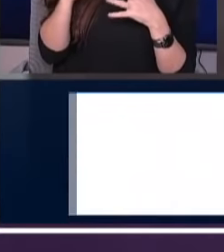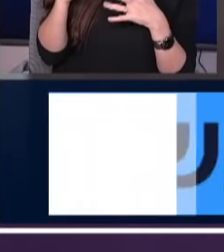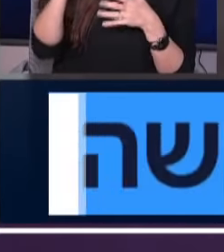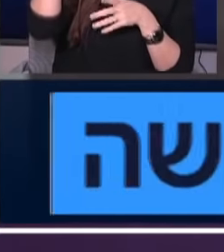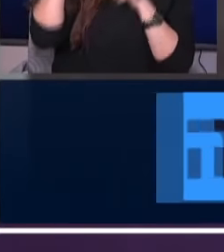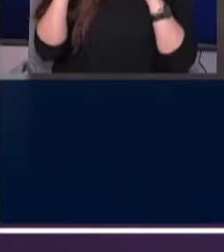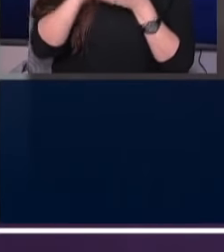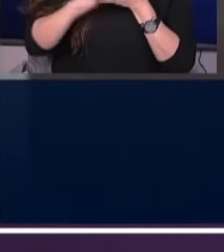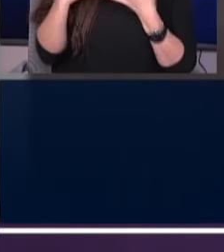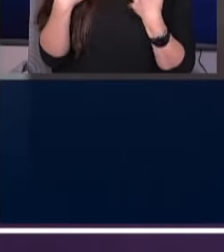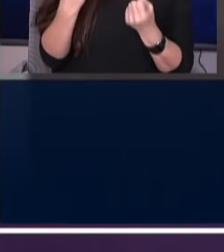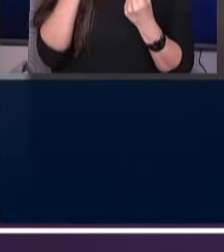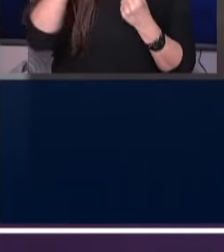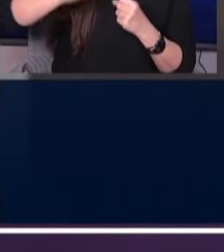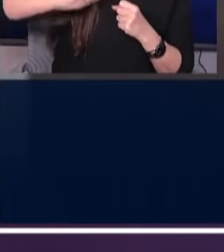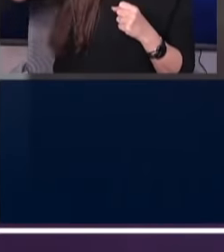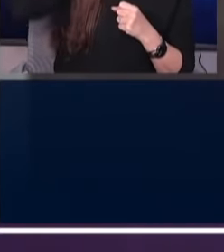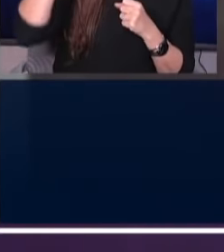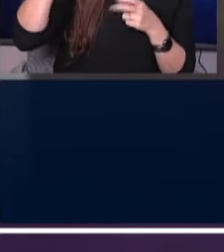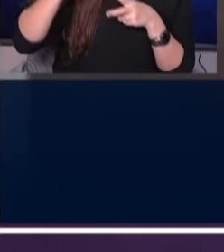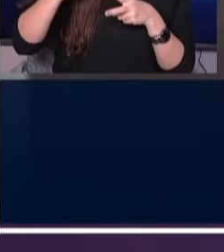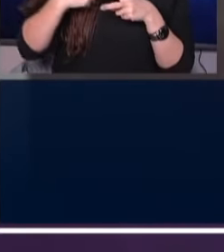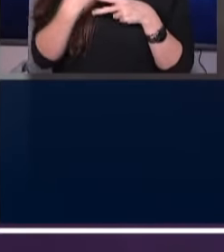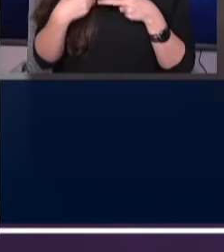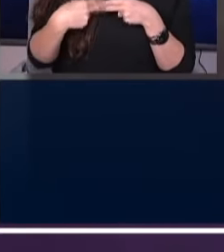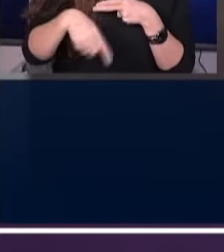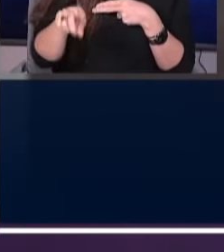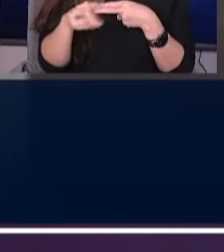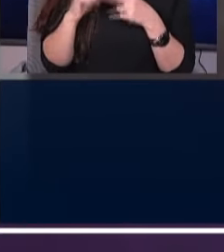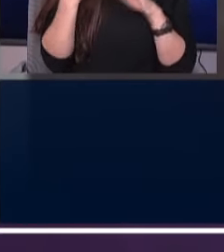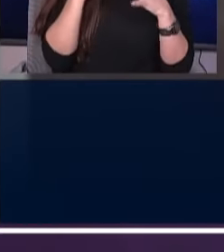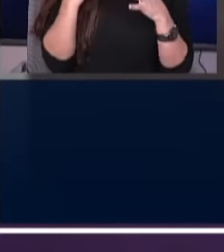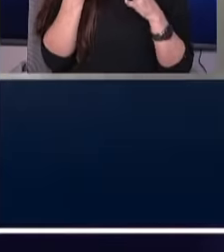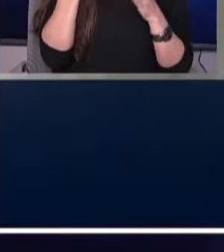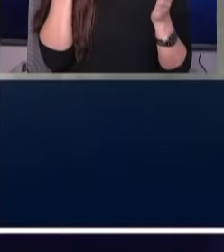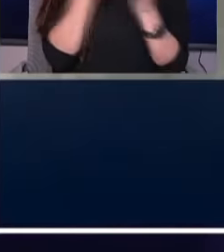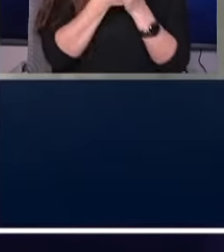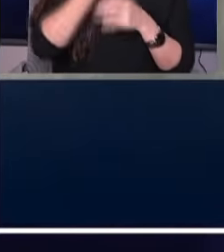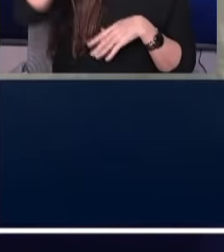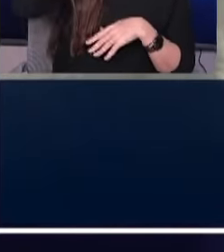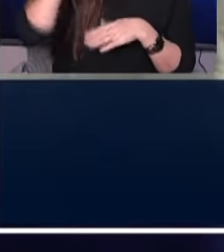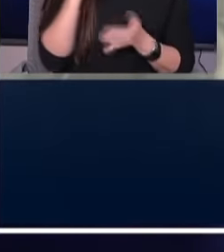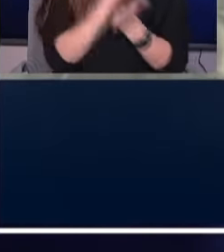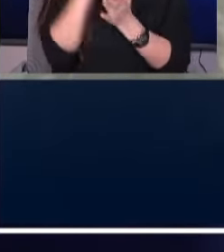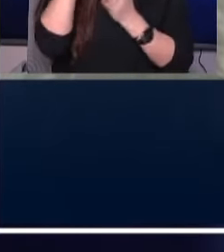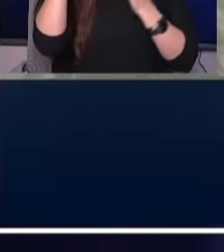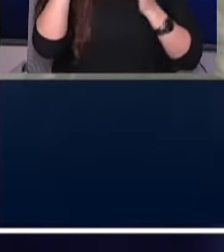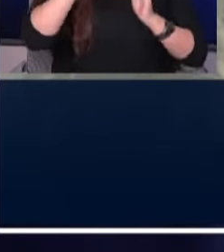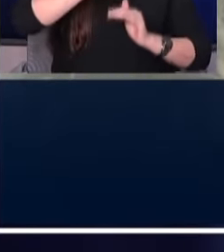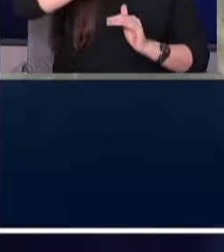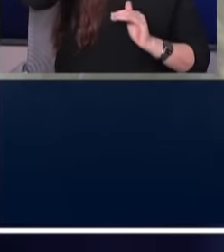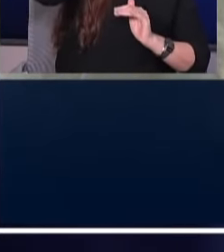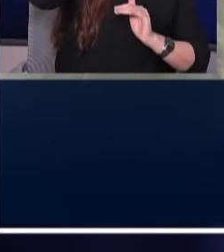צפויים לראות שיאי תחלואה בשבועות הקרובים, אבל הערכה היא שלקראת סוף חודש ינואר כבר נראה את הפיק והגרפים יהיו